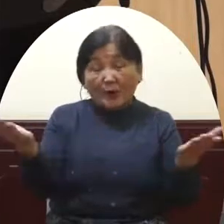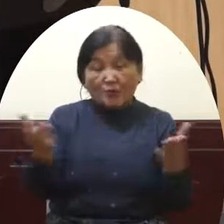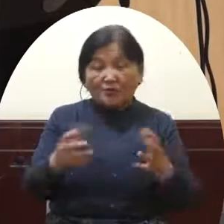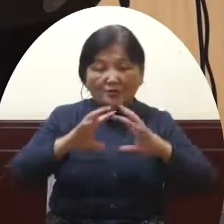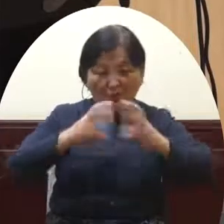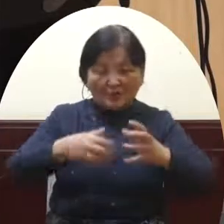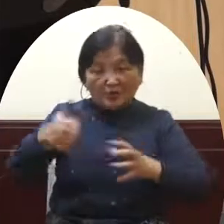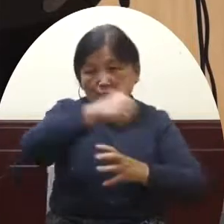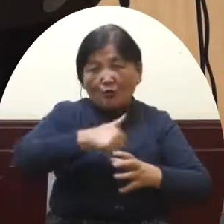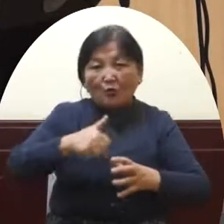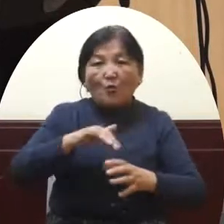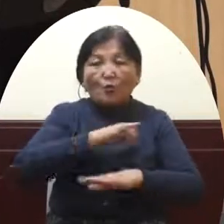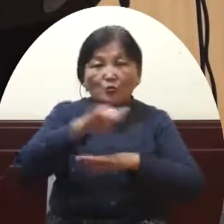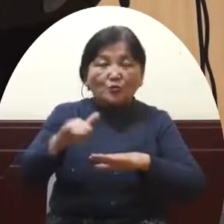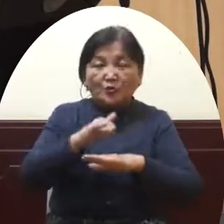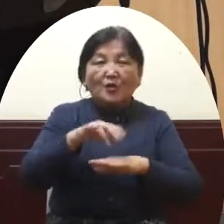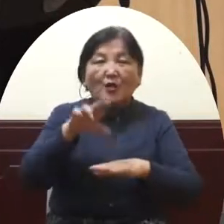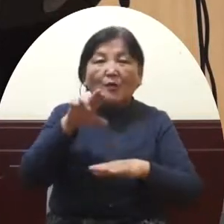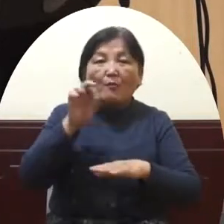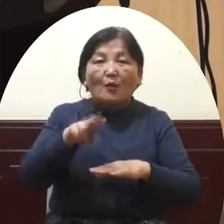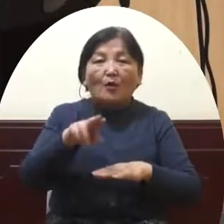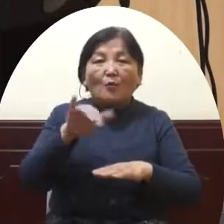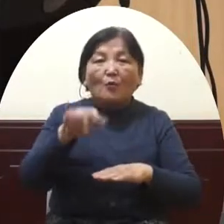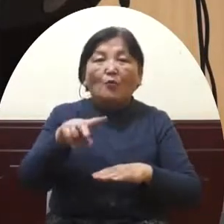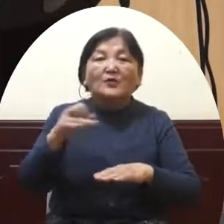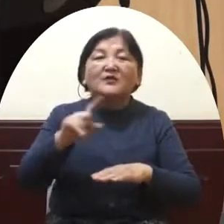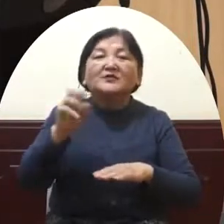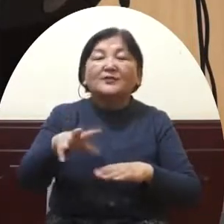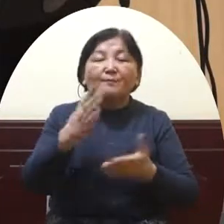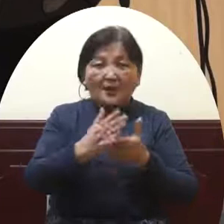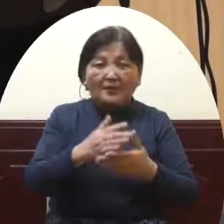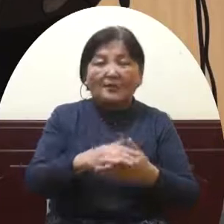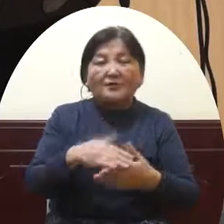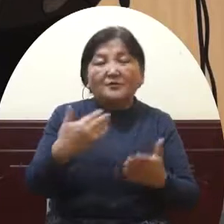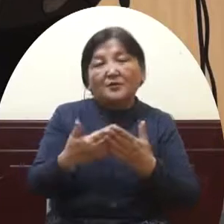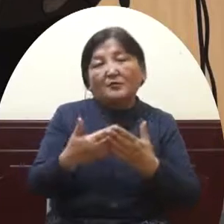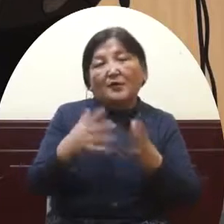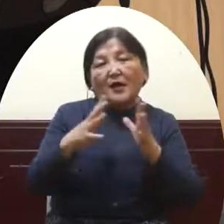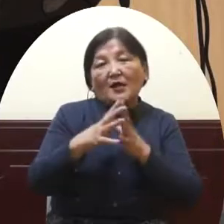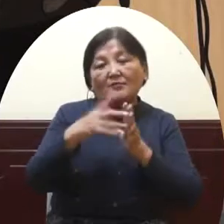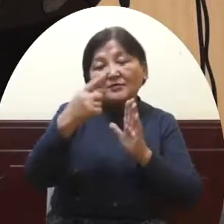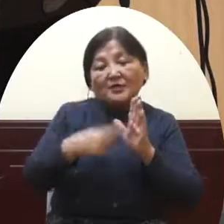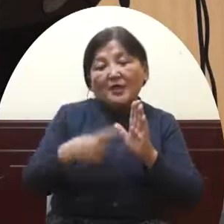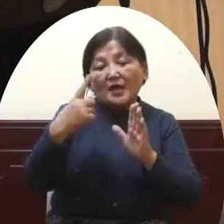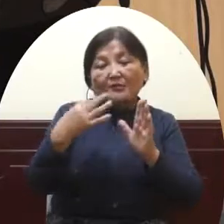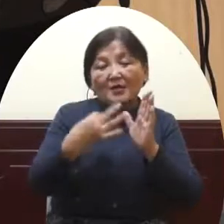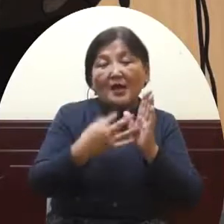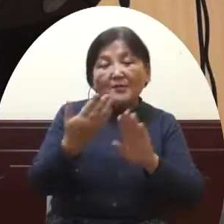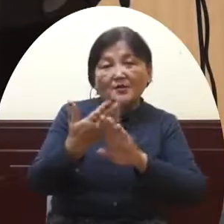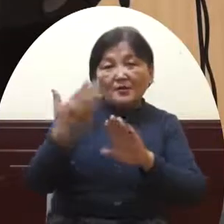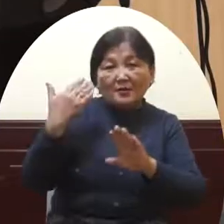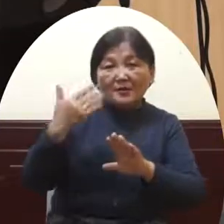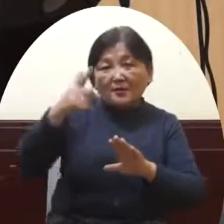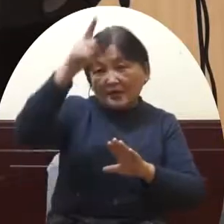Энэ популистуудыга ялгаад байгаа нэг ганц шинж байгаа юм. Чи сая 10 сарын 18-ны өдөр Германы